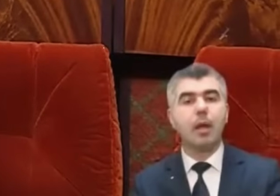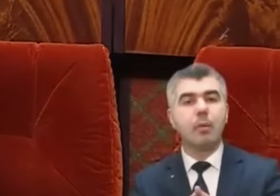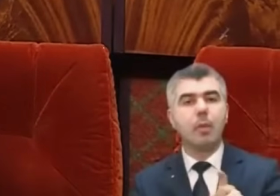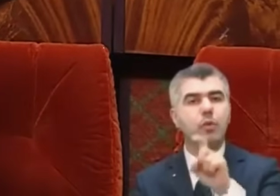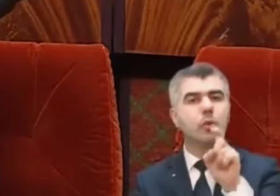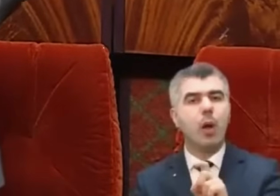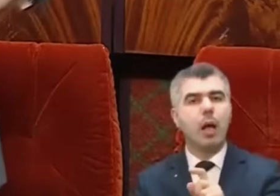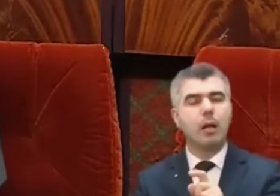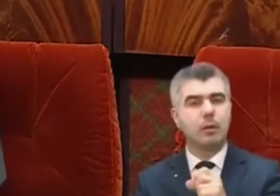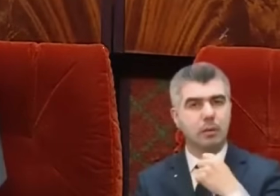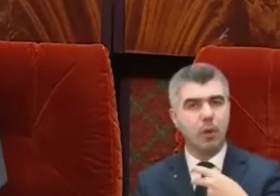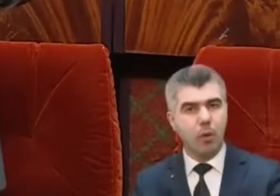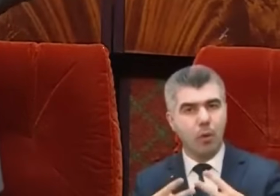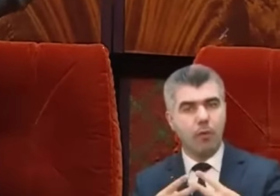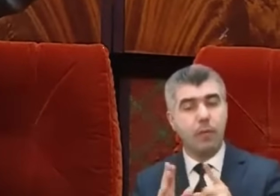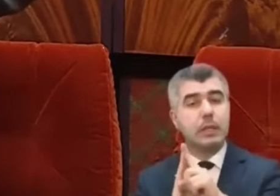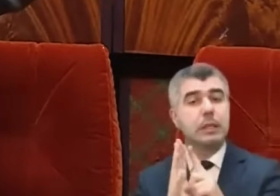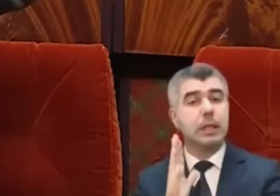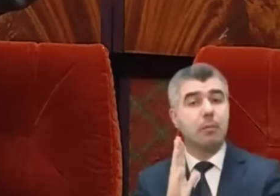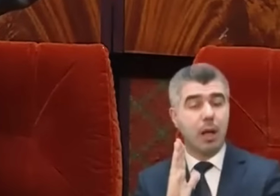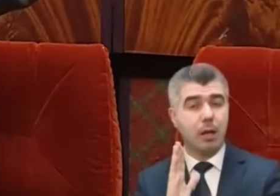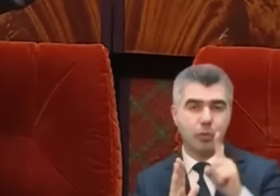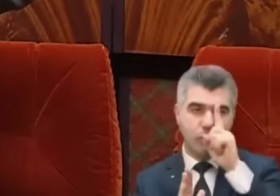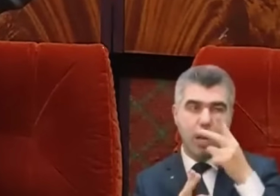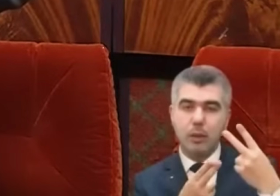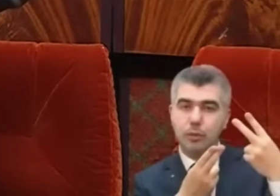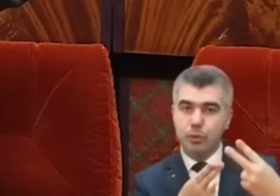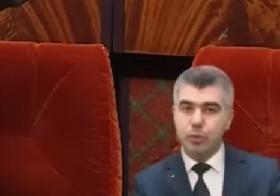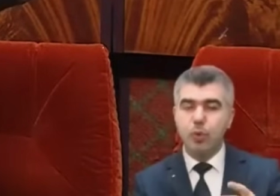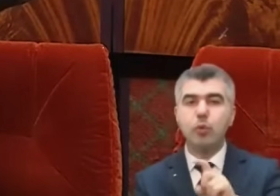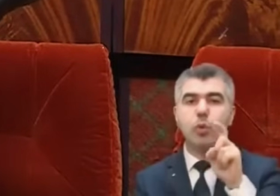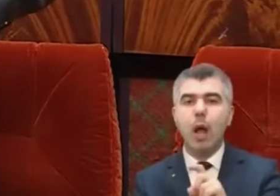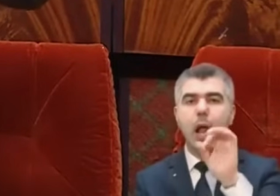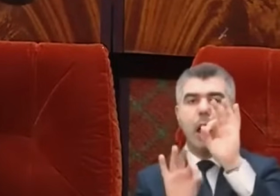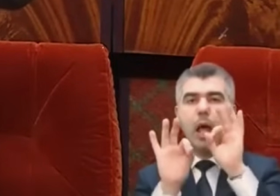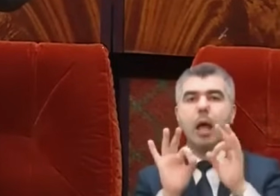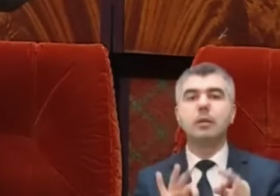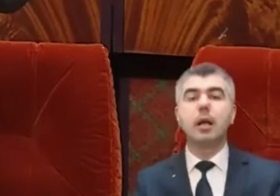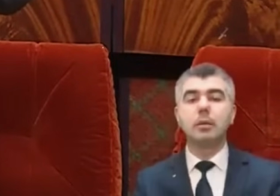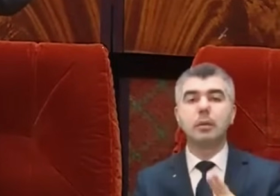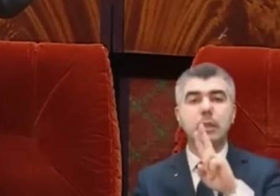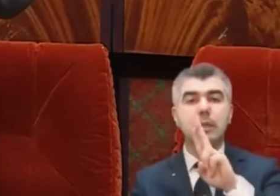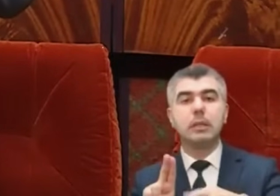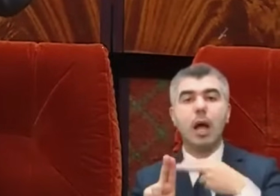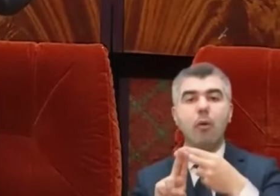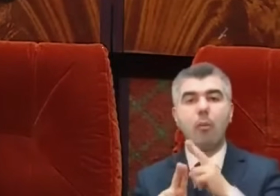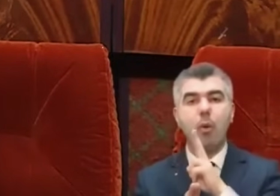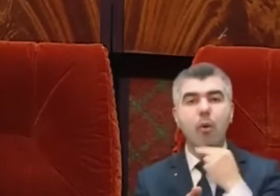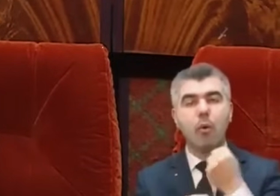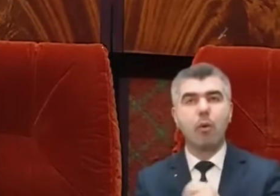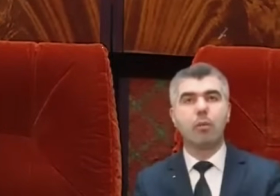عدمه. انا نتمنى في الاسبوع المقبل نجي ان شاء الله ويطرح لي سؤال حول عدد الاسئله الشفهيه التي اجابت عليها هذه